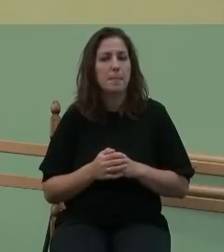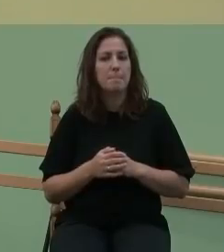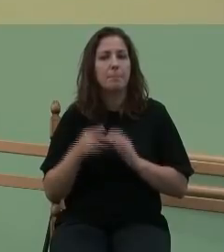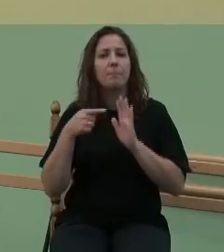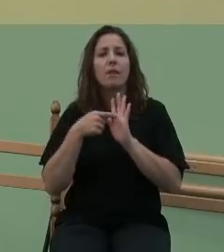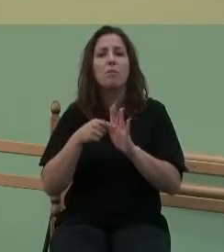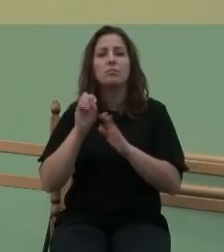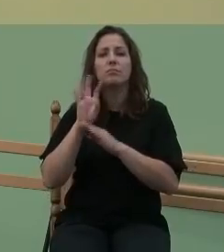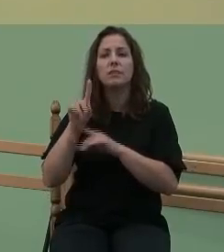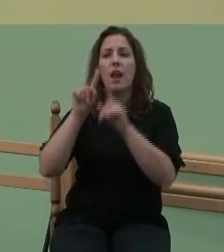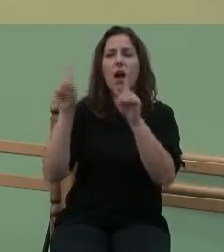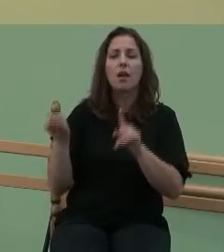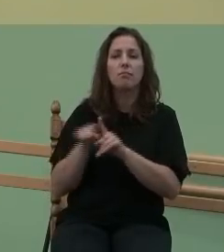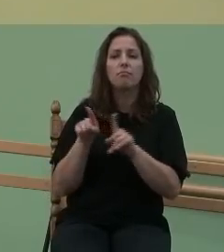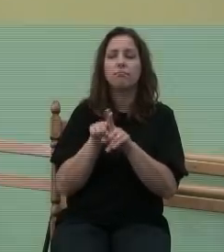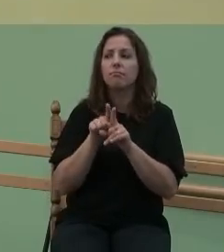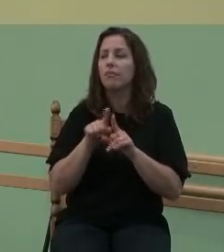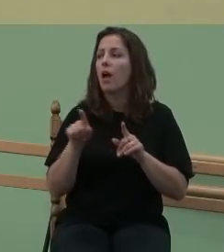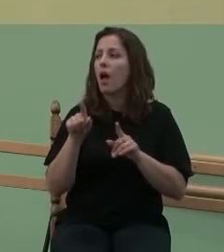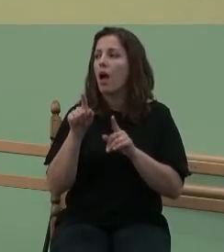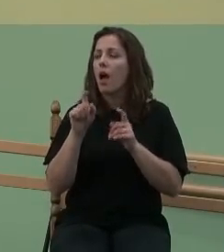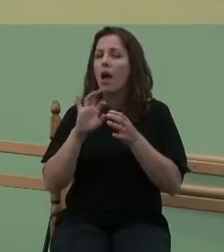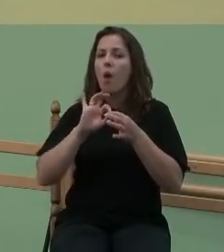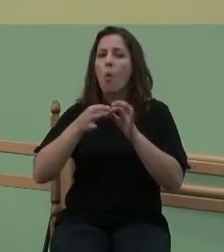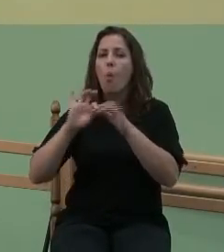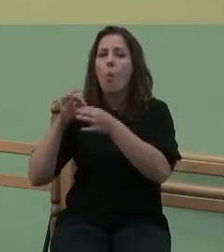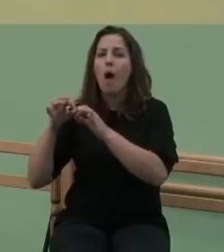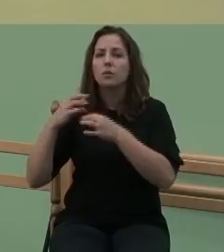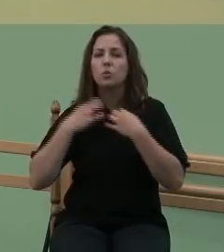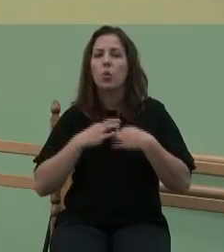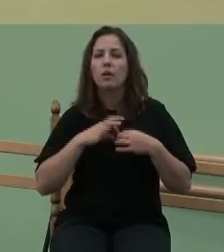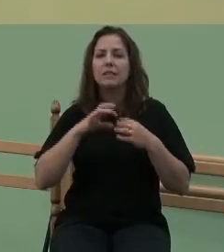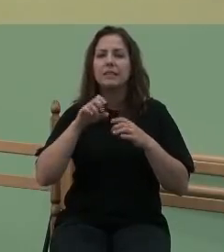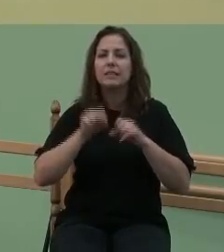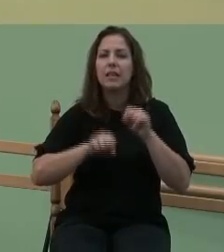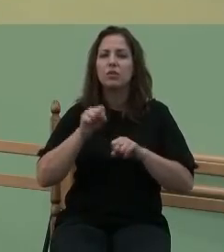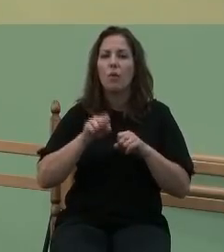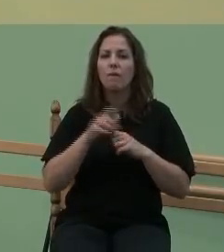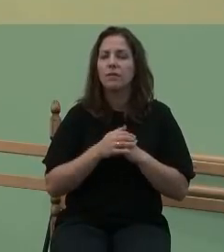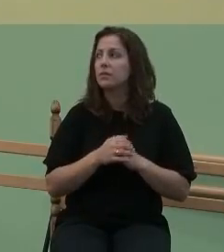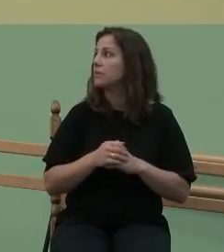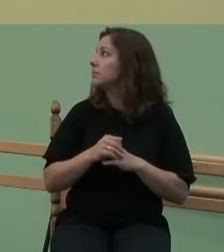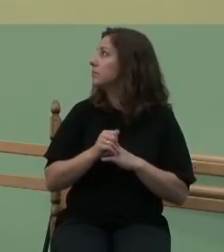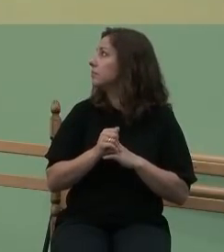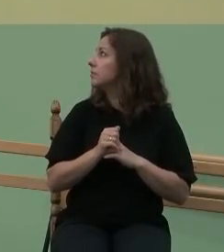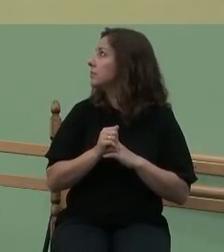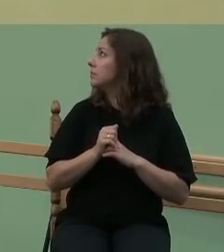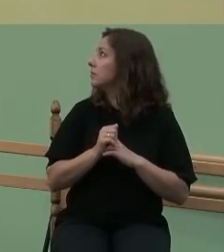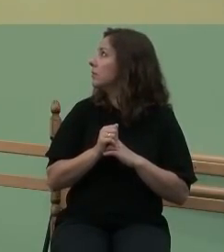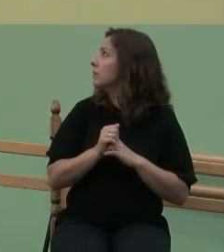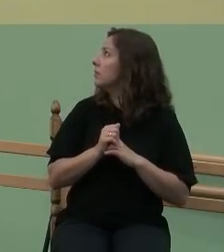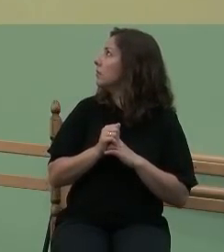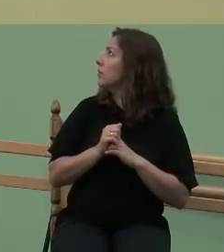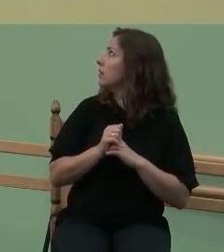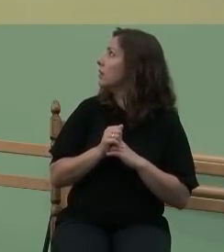Pokazałam na tym slajdzie jednocześnie obok łańcucha sędziowskiego. Mam taki w domu, dostałam, kiedy